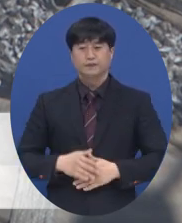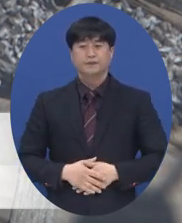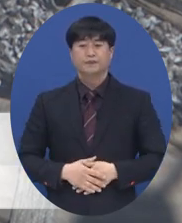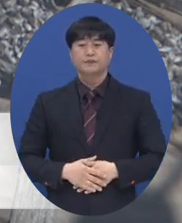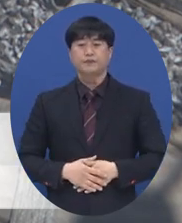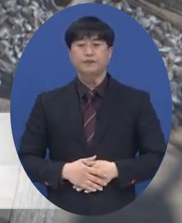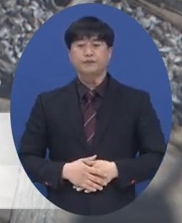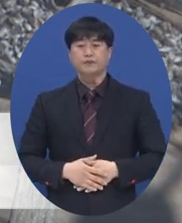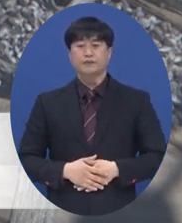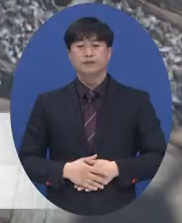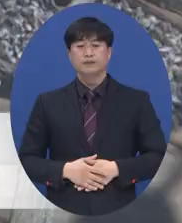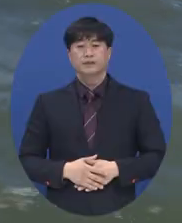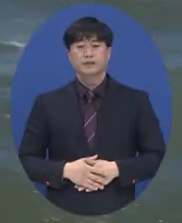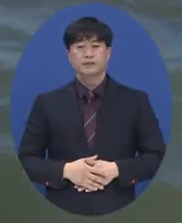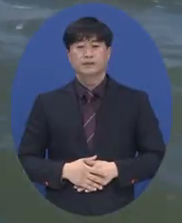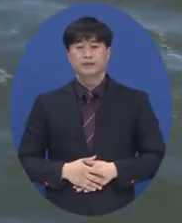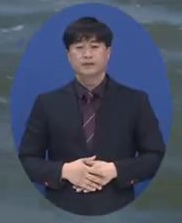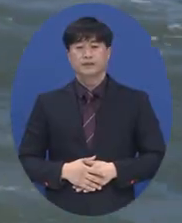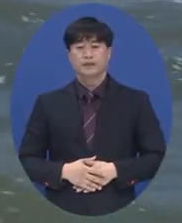현장 가봤습니다.